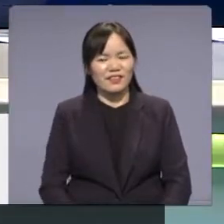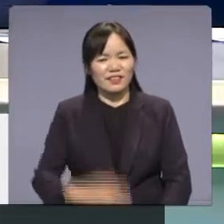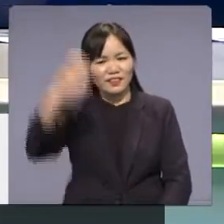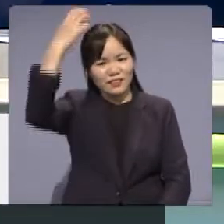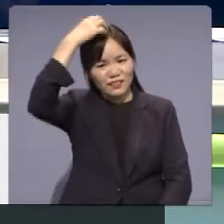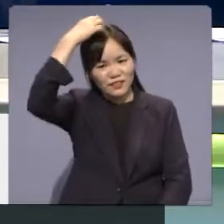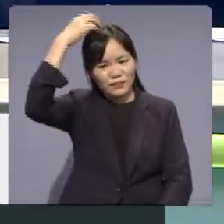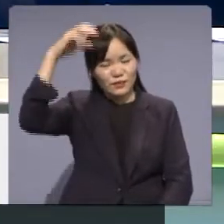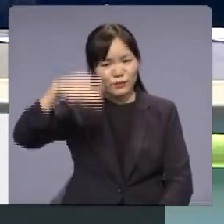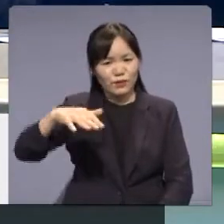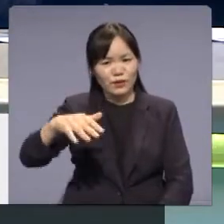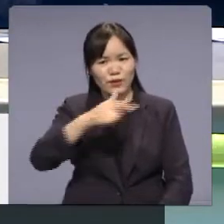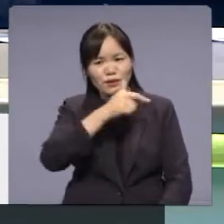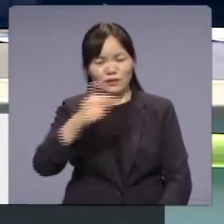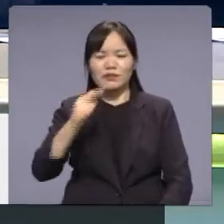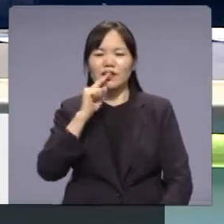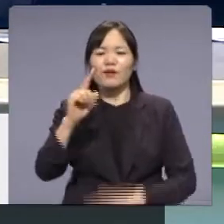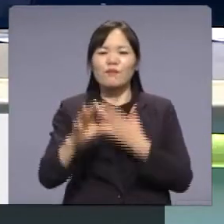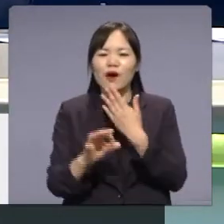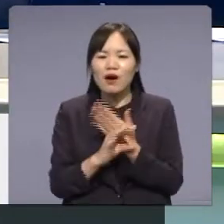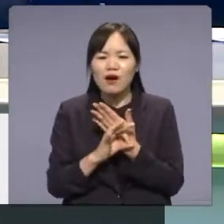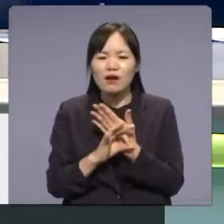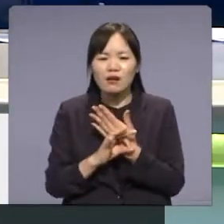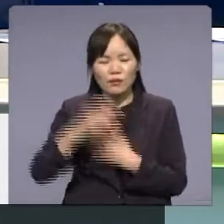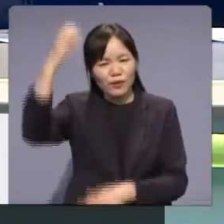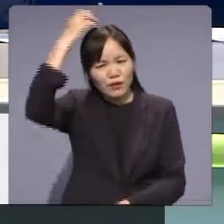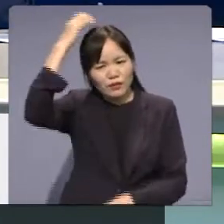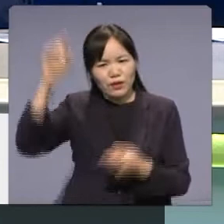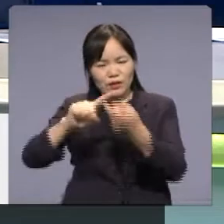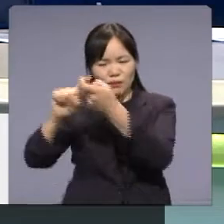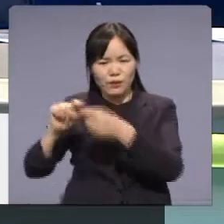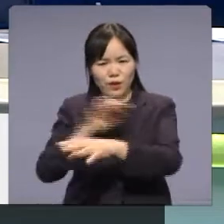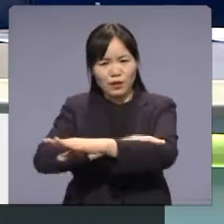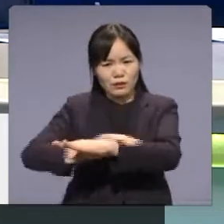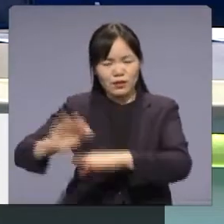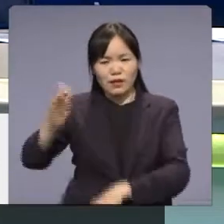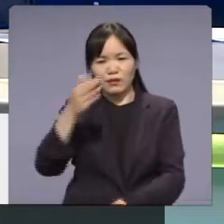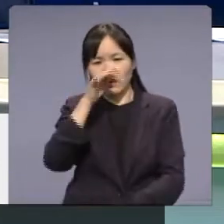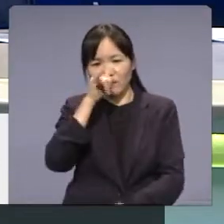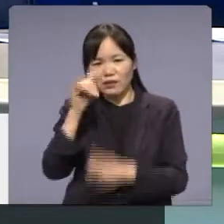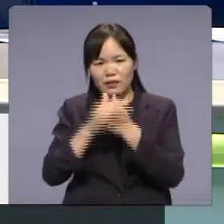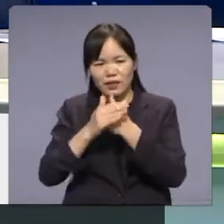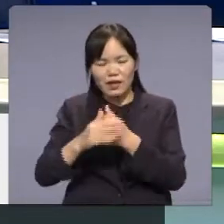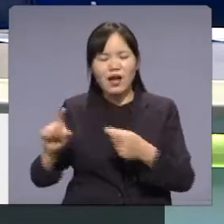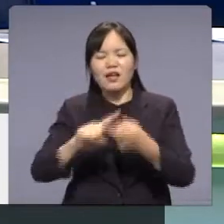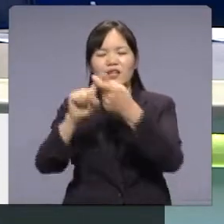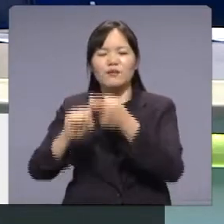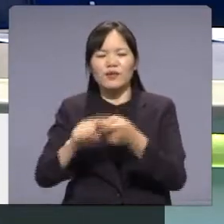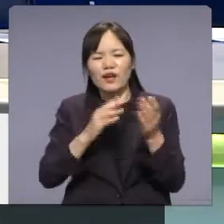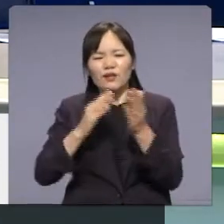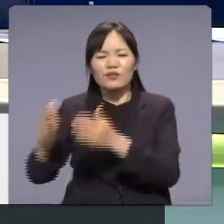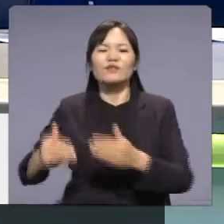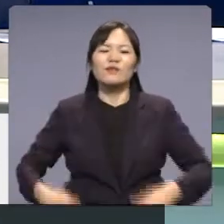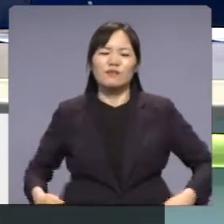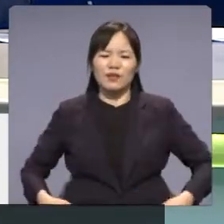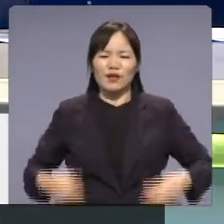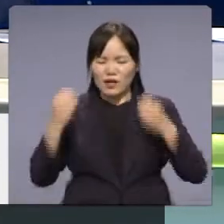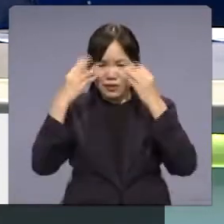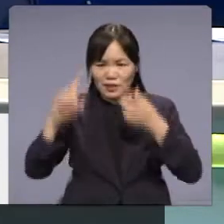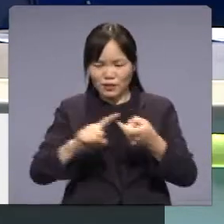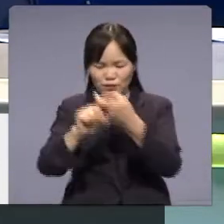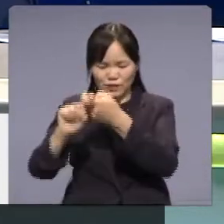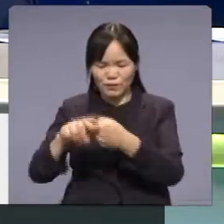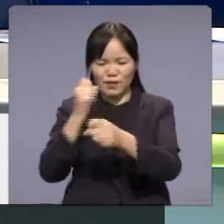영종도 쪽에는 크게 얘기하면 영종도는 인프라가 잘 갖춰진 편이니까 인프라를 갖춰가야 돼서 인프라를 좀 갖춰가고 새로운 인프라들.